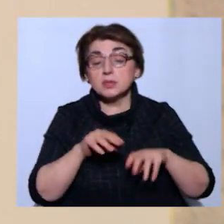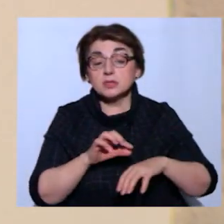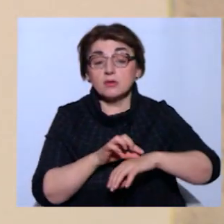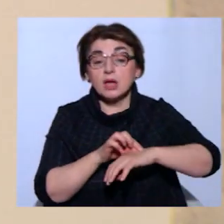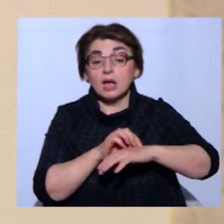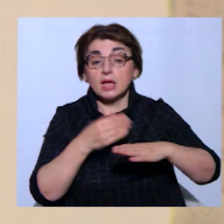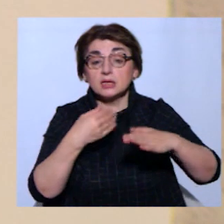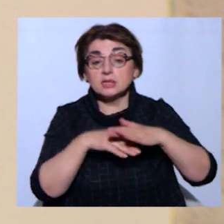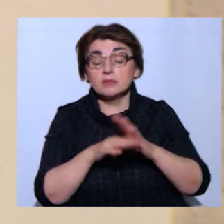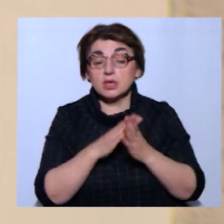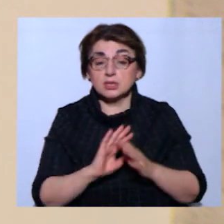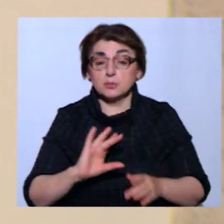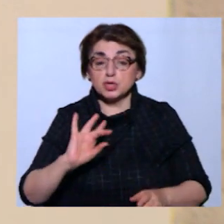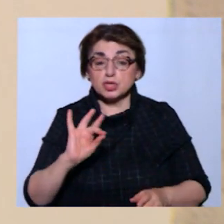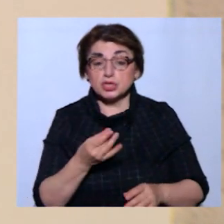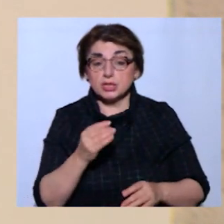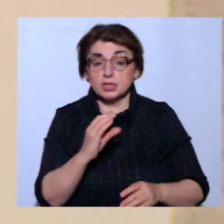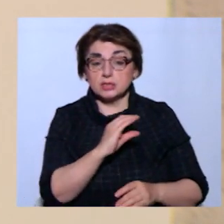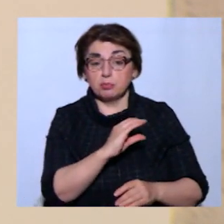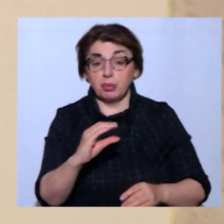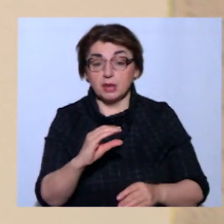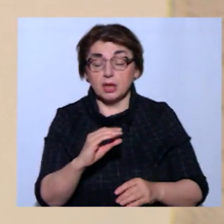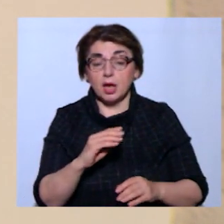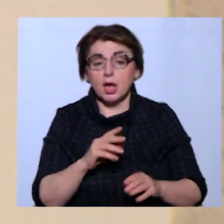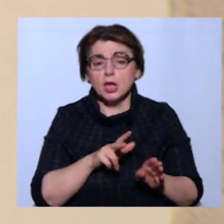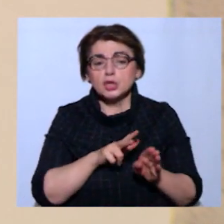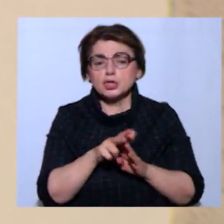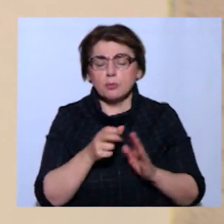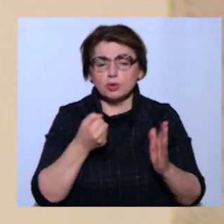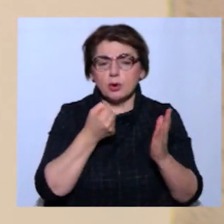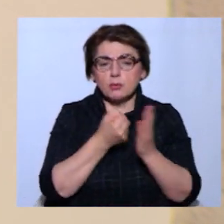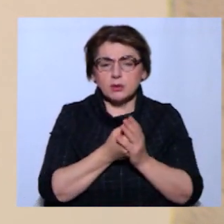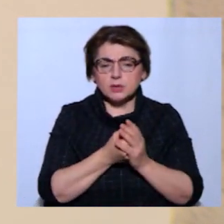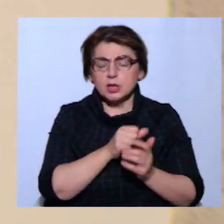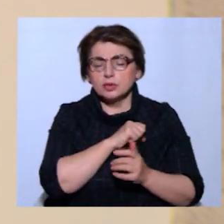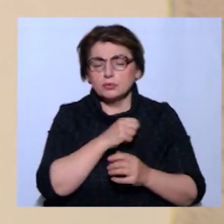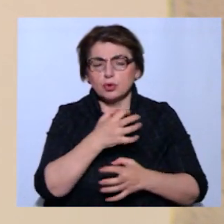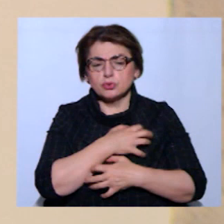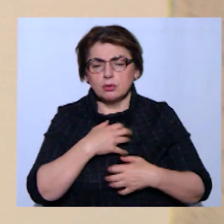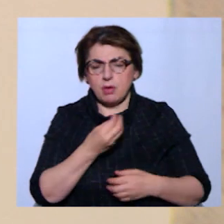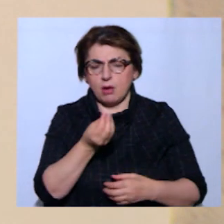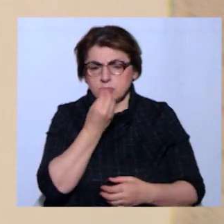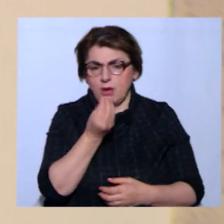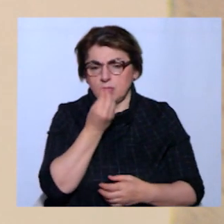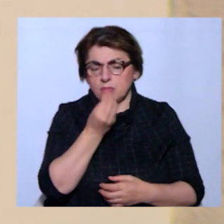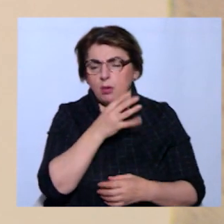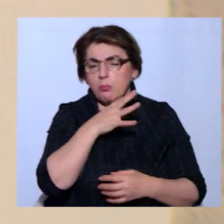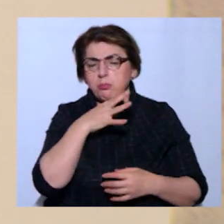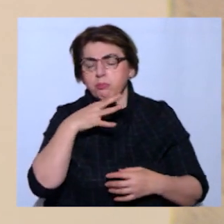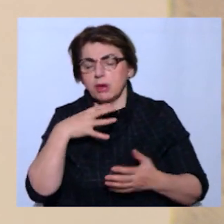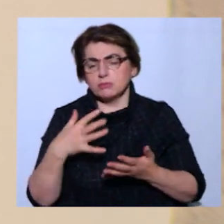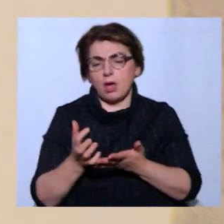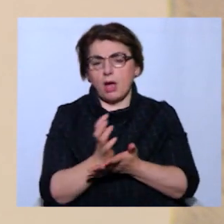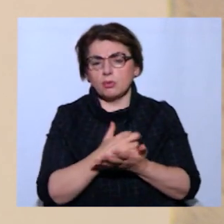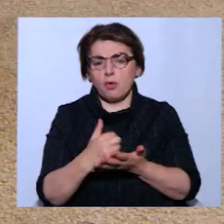არსებული ცხიმის ფენა. შემოდგომაზე ცხოველები ძალიან კარგად იკვებებიან, რომ დაიგროვონ კანქვეშ რაც შეიძლება სქელი ცხიმის